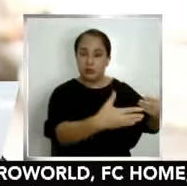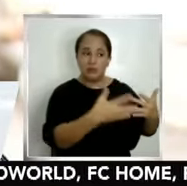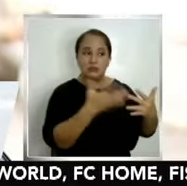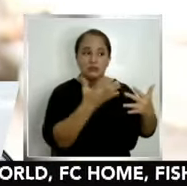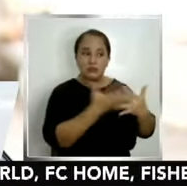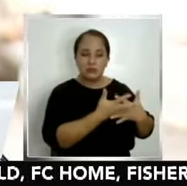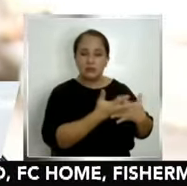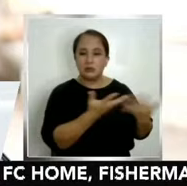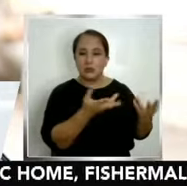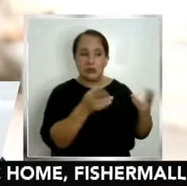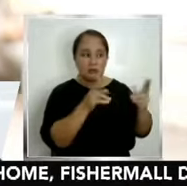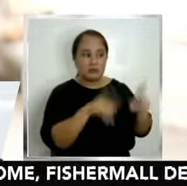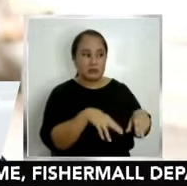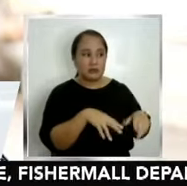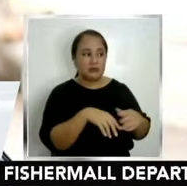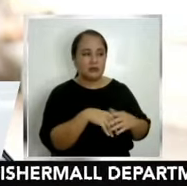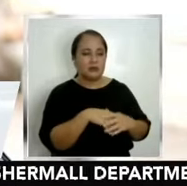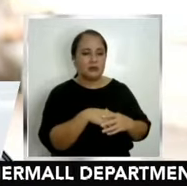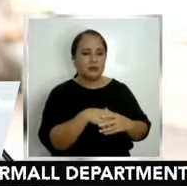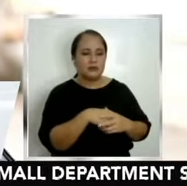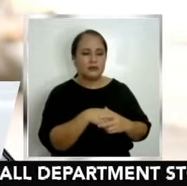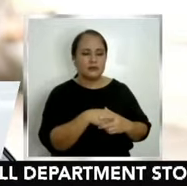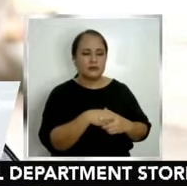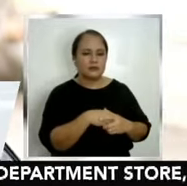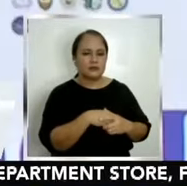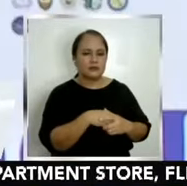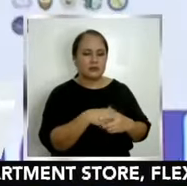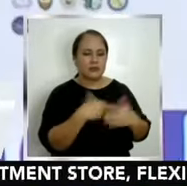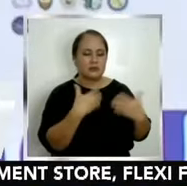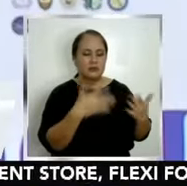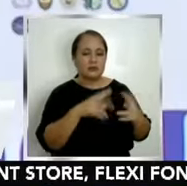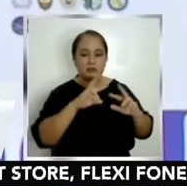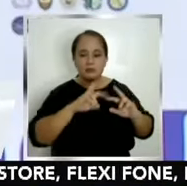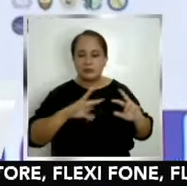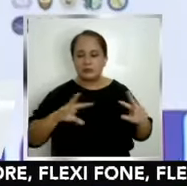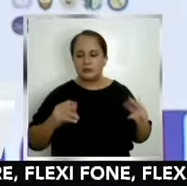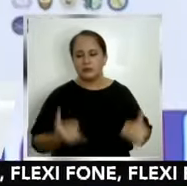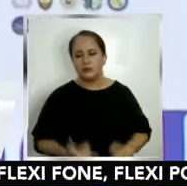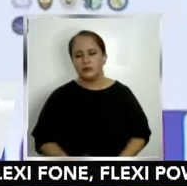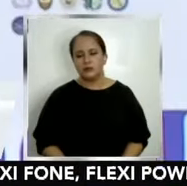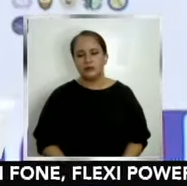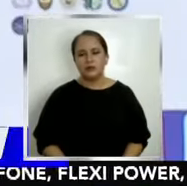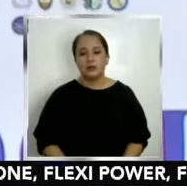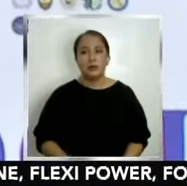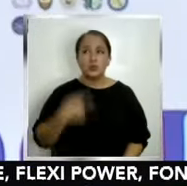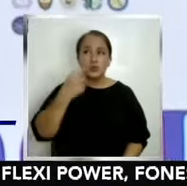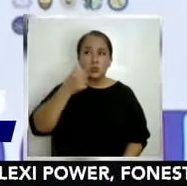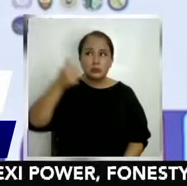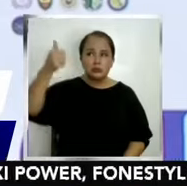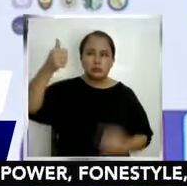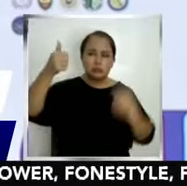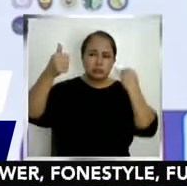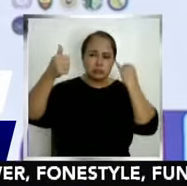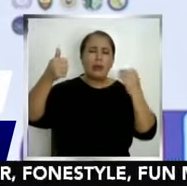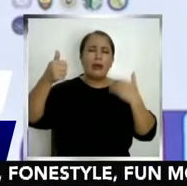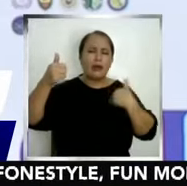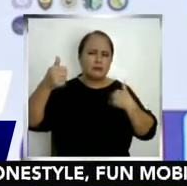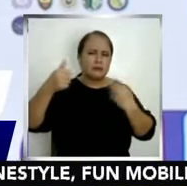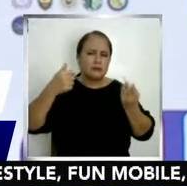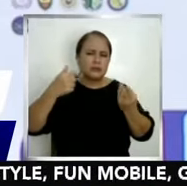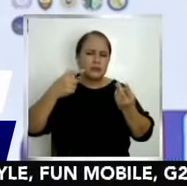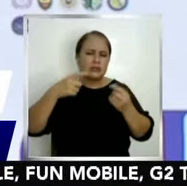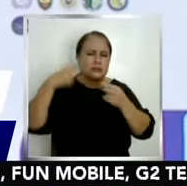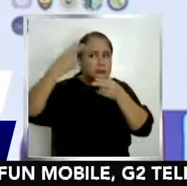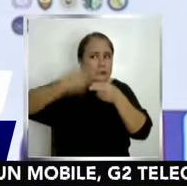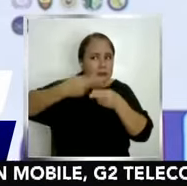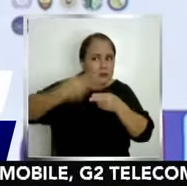na na iniimbestigahan nila. Mastermind, merong suspicions, may sinasabi yung mga tao, kaya lang